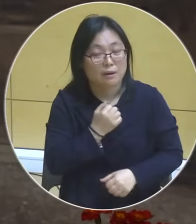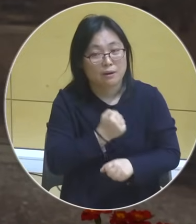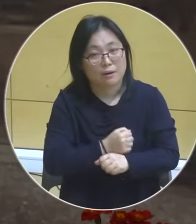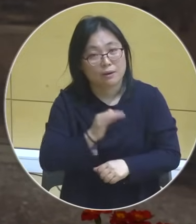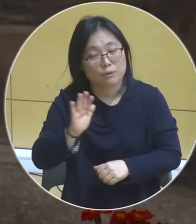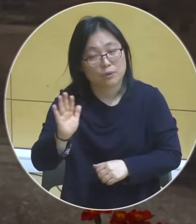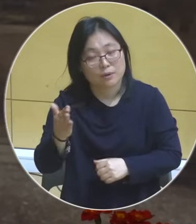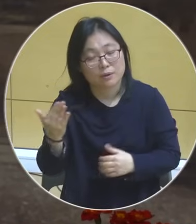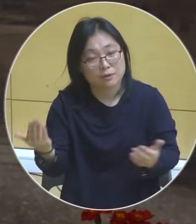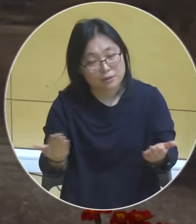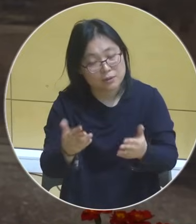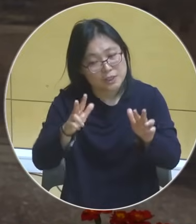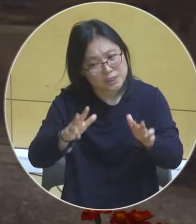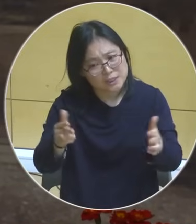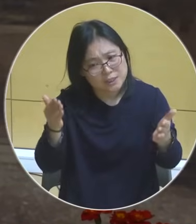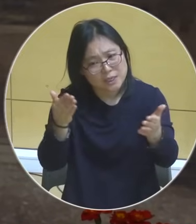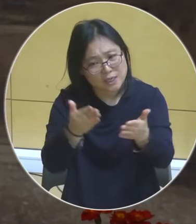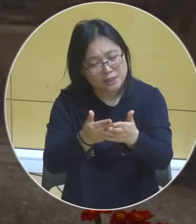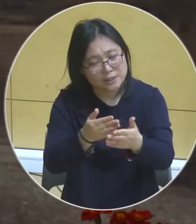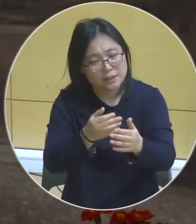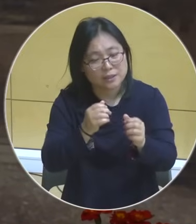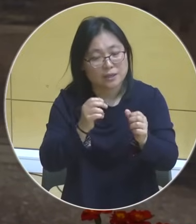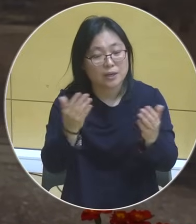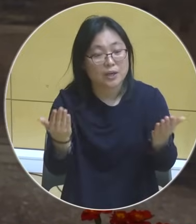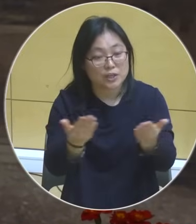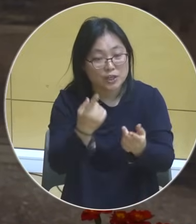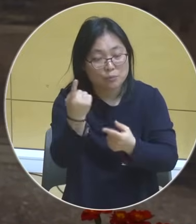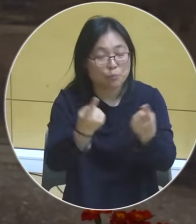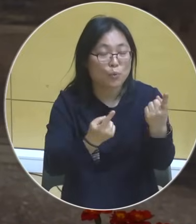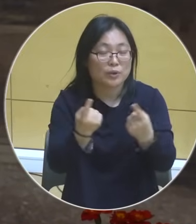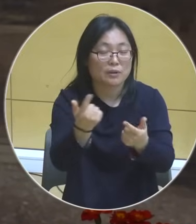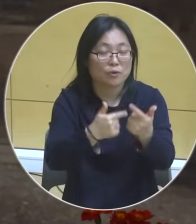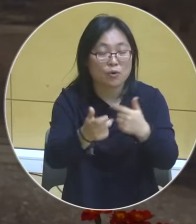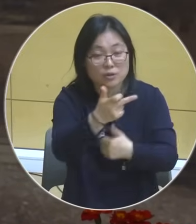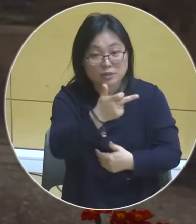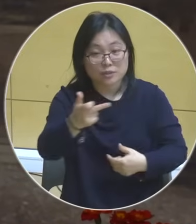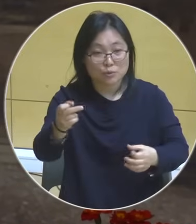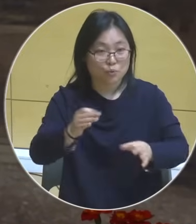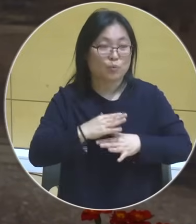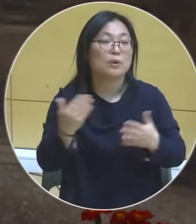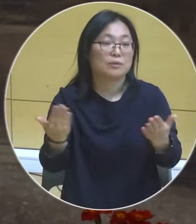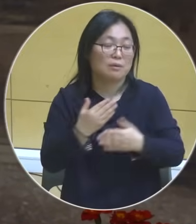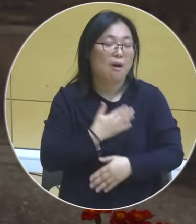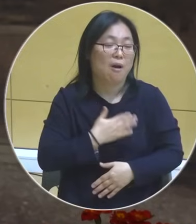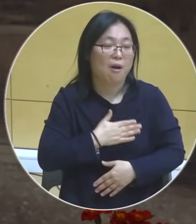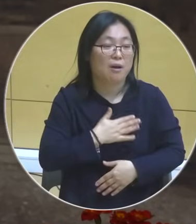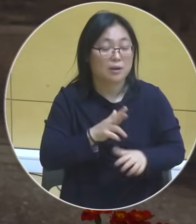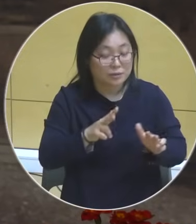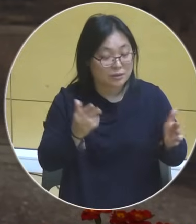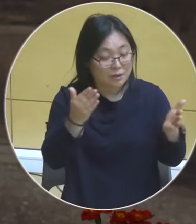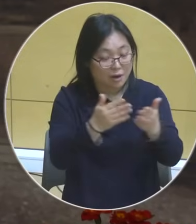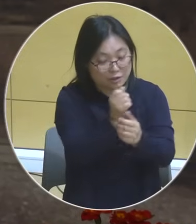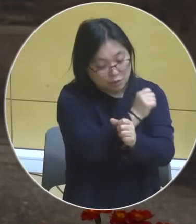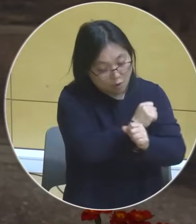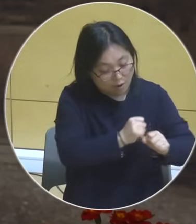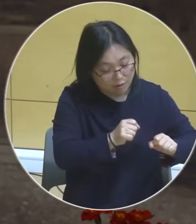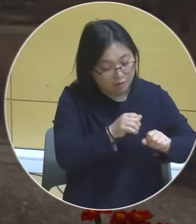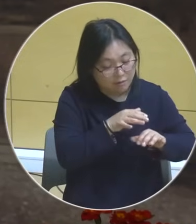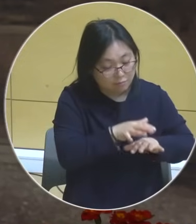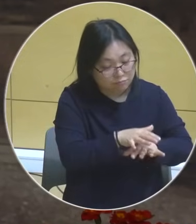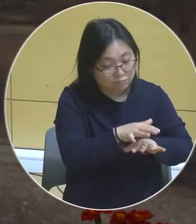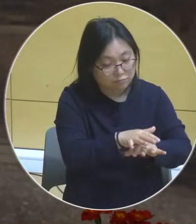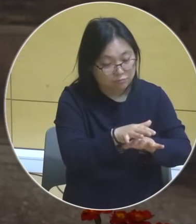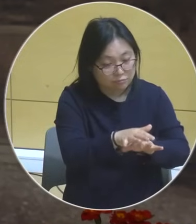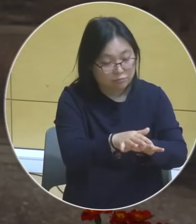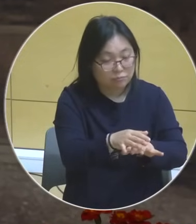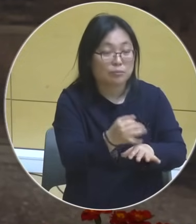일이 지금까지 해왔던 일보다는 더 크고 놀라운 일이라는 것을 알았습니다. 지금까지는 광야를 거쳐오면